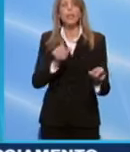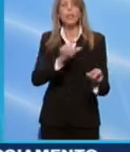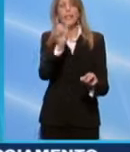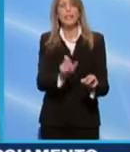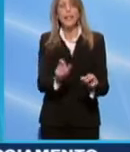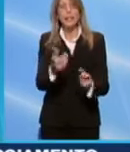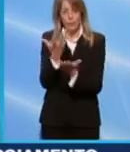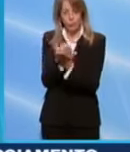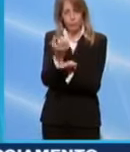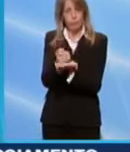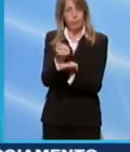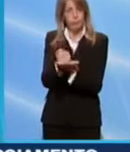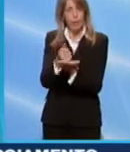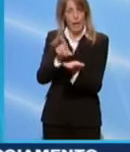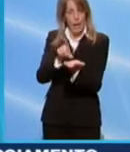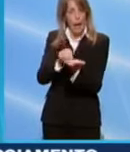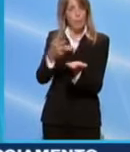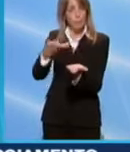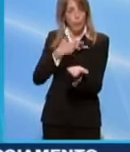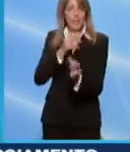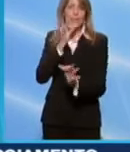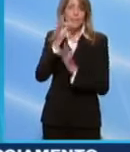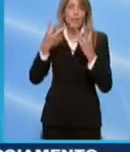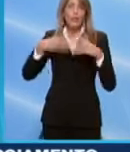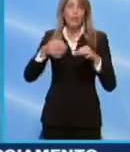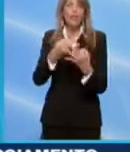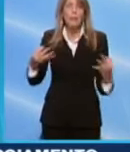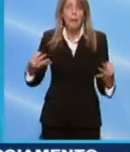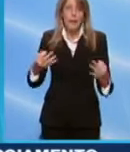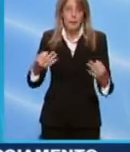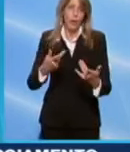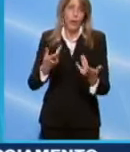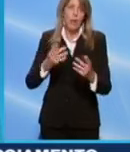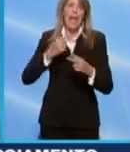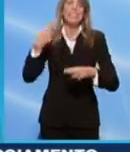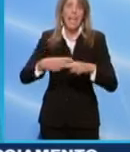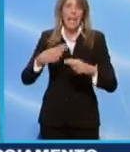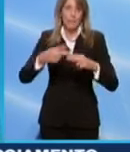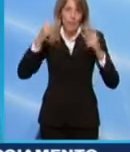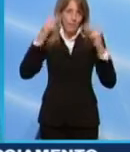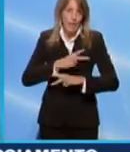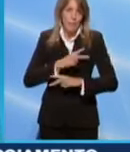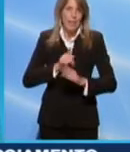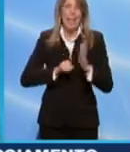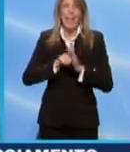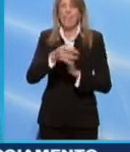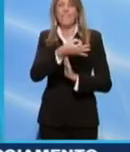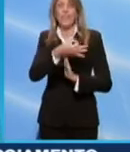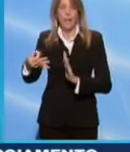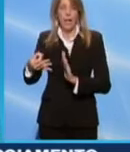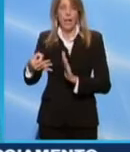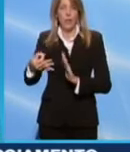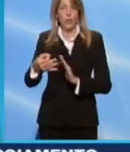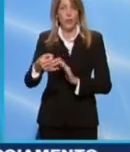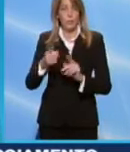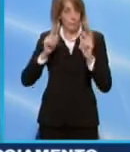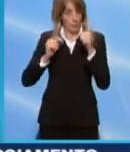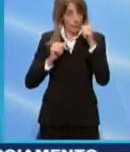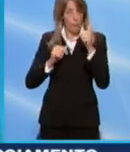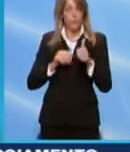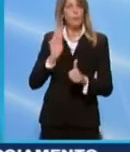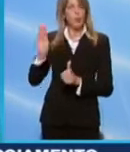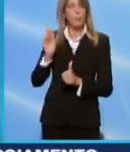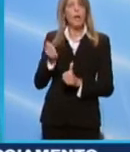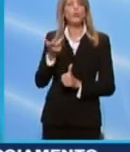perché questa app sia ripeto, completamente efficace? E che ruolo avete